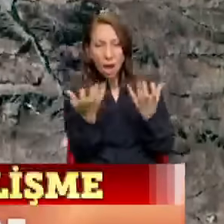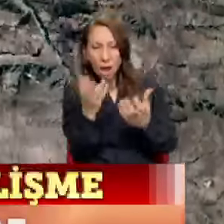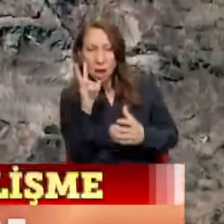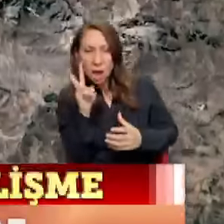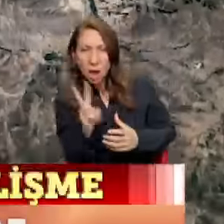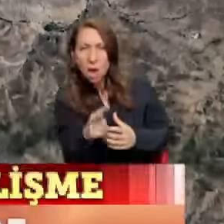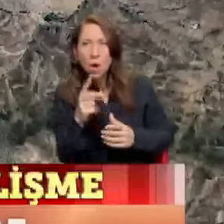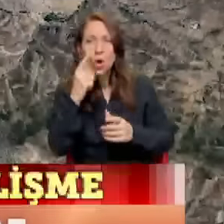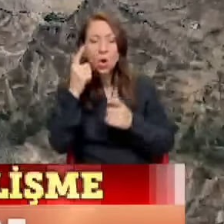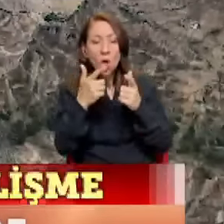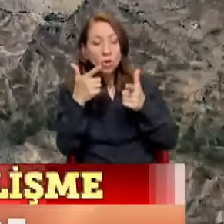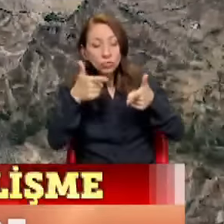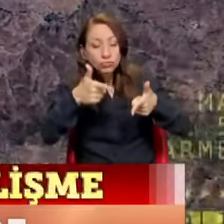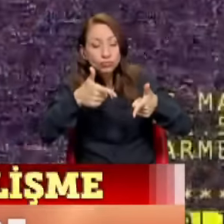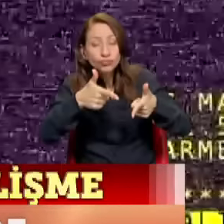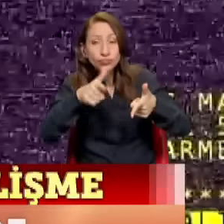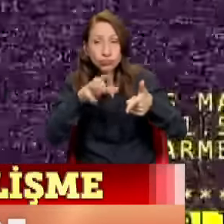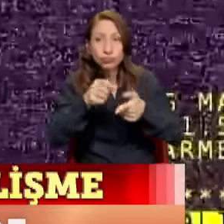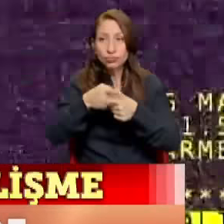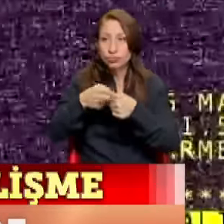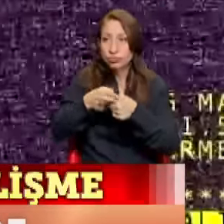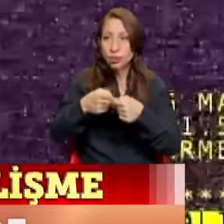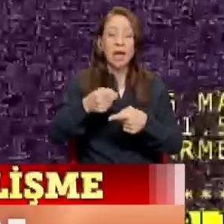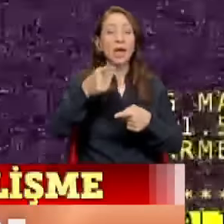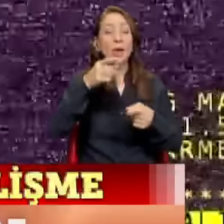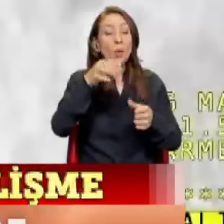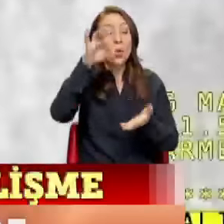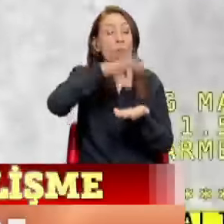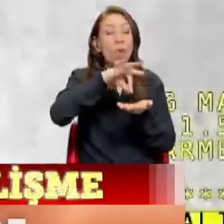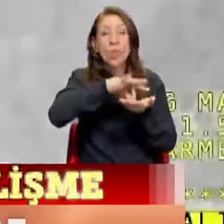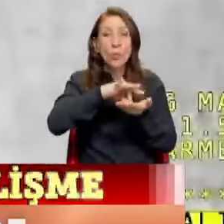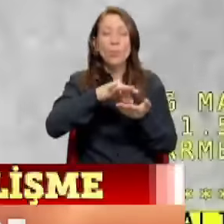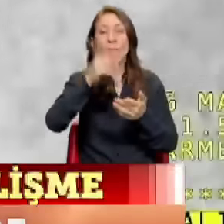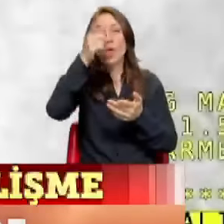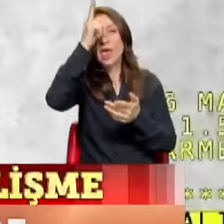etti görüntüler paylaşıldı koordinat İranlı yetkililere